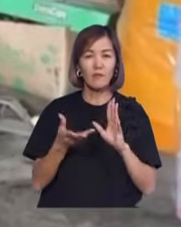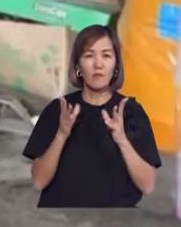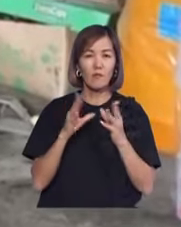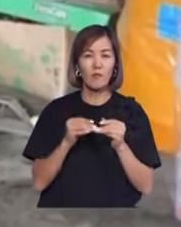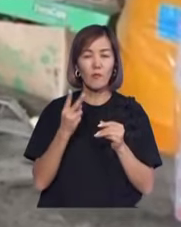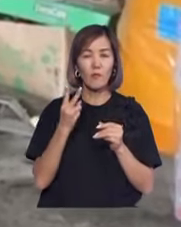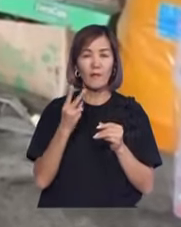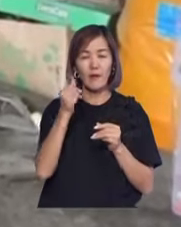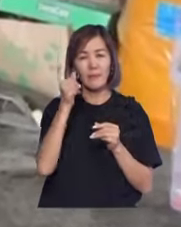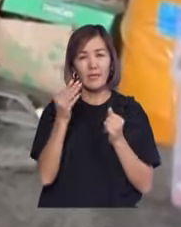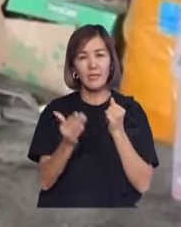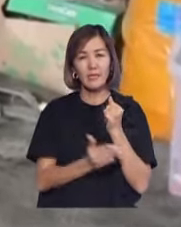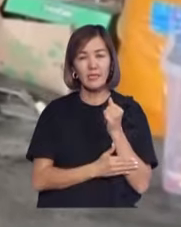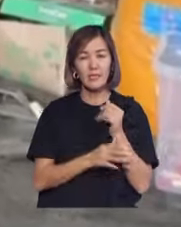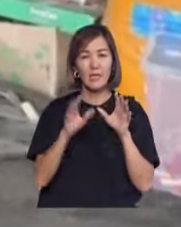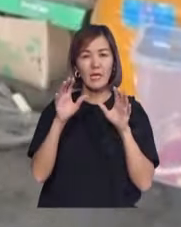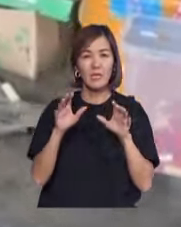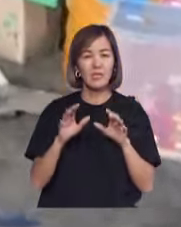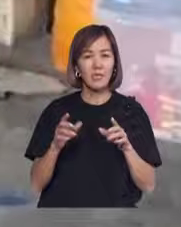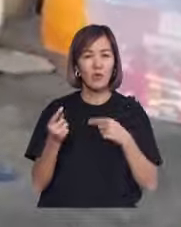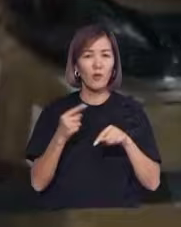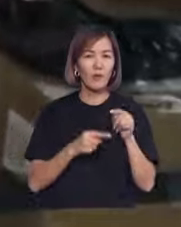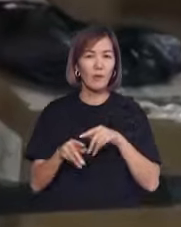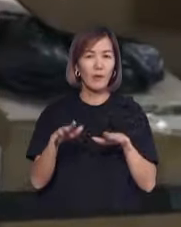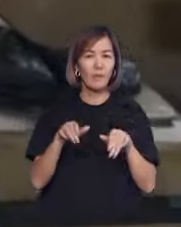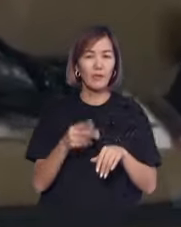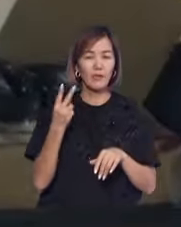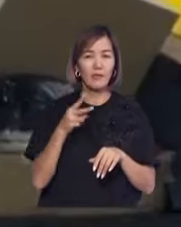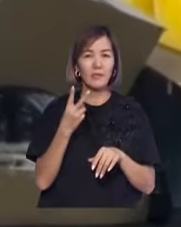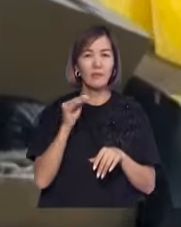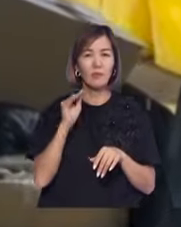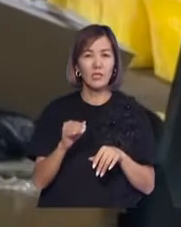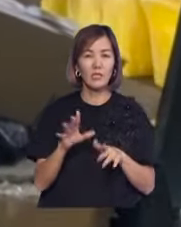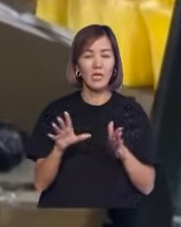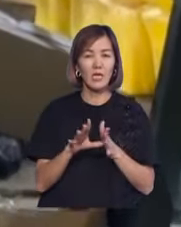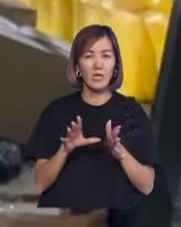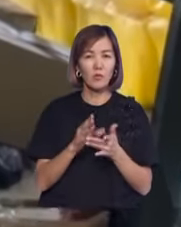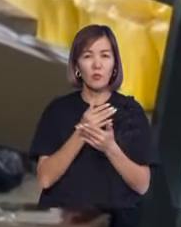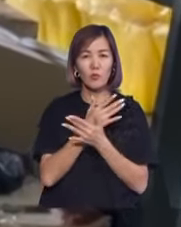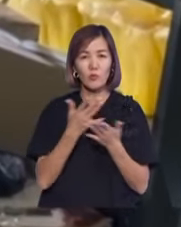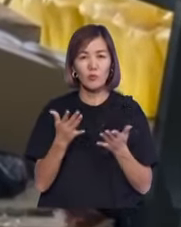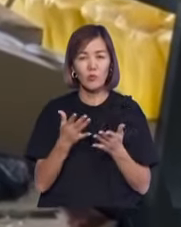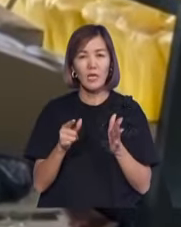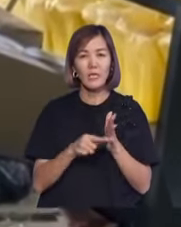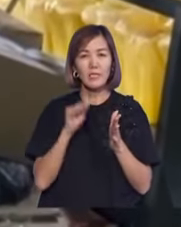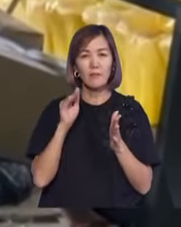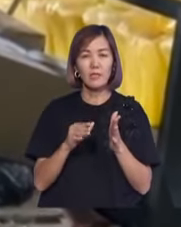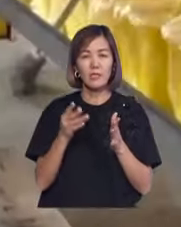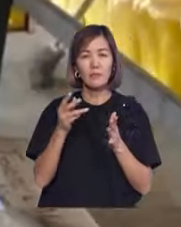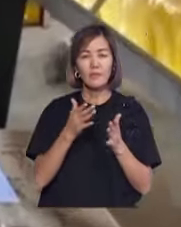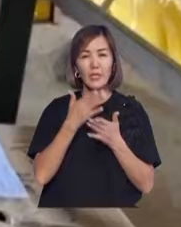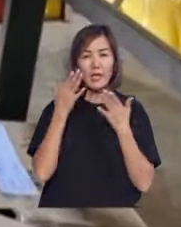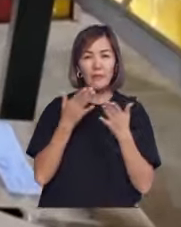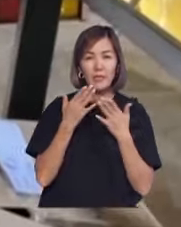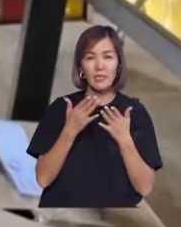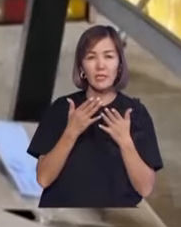за последние два месяца из незаконного оборота изъято около 22 тысяч электронных устройств, а также 7 тысяч